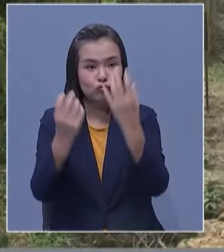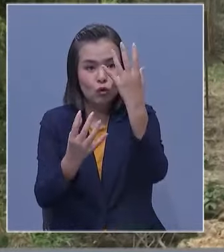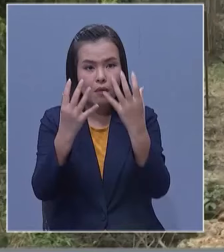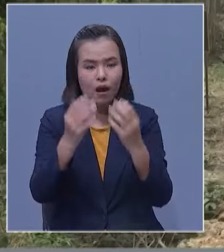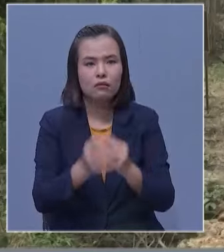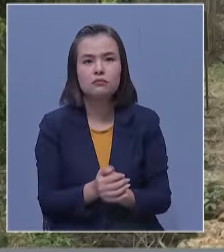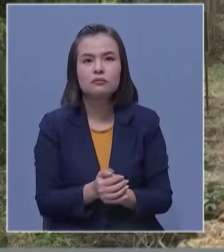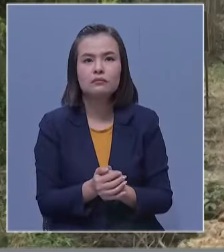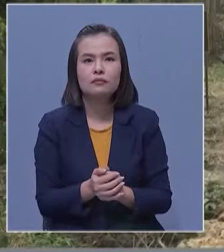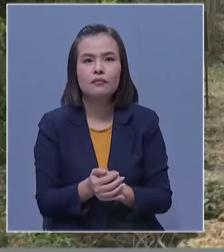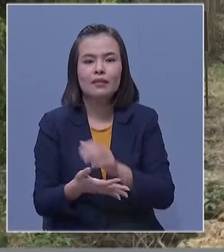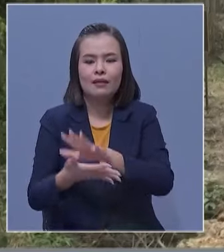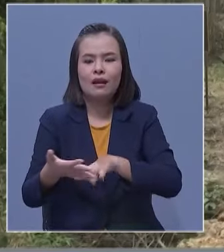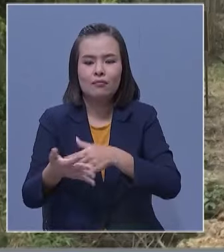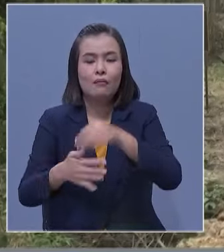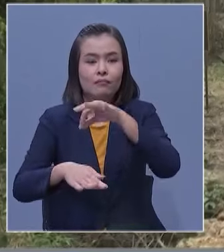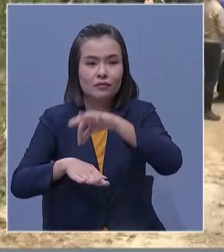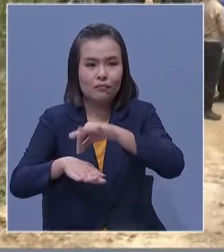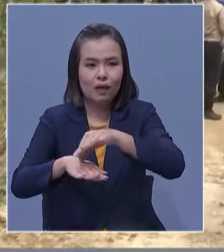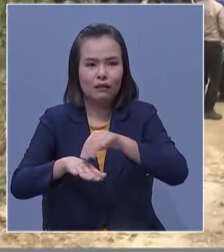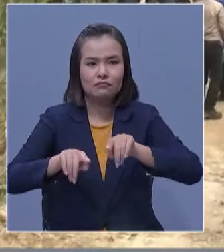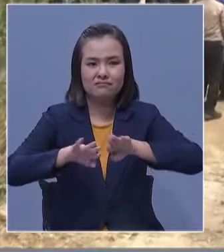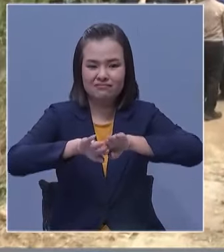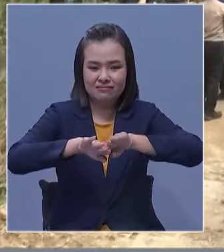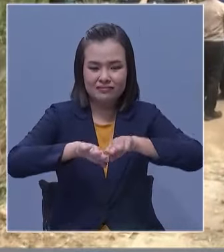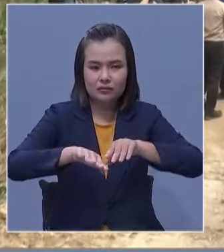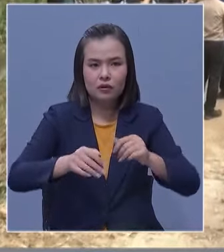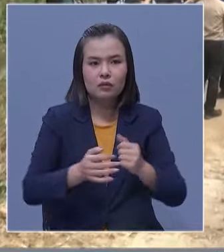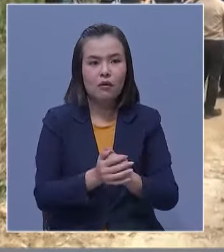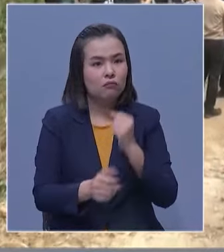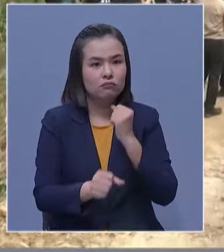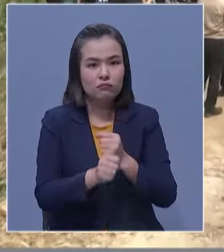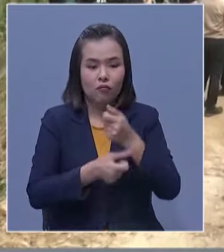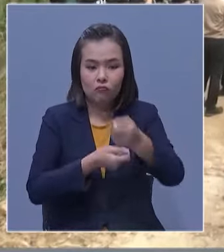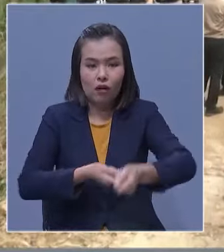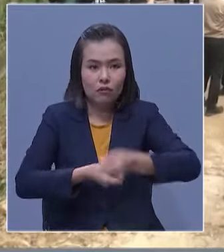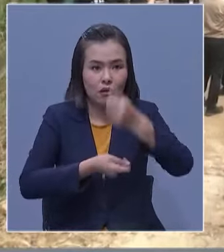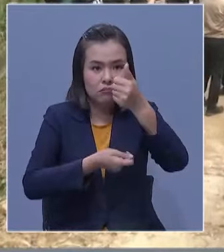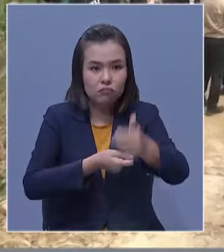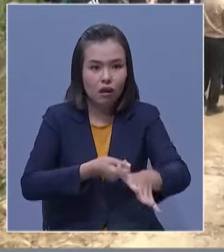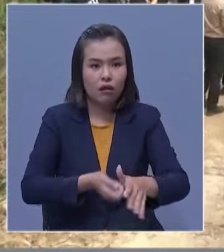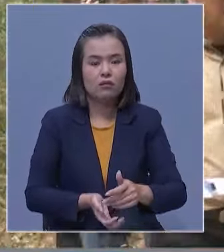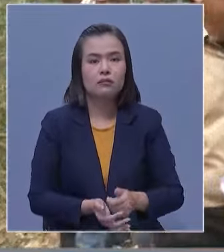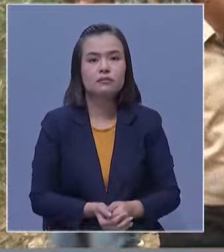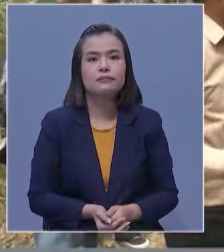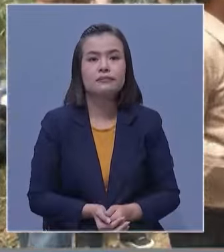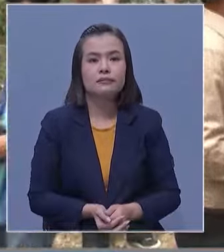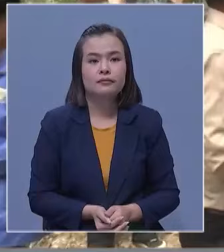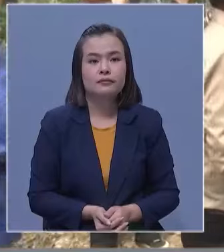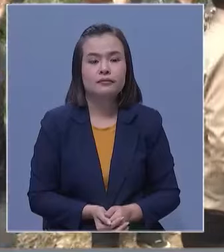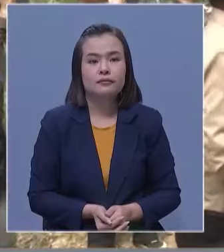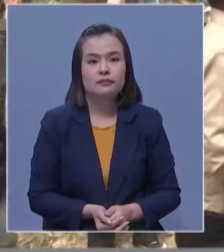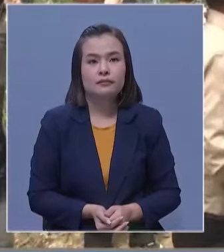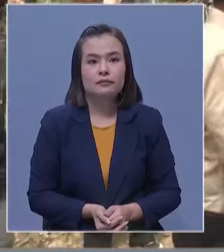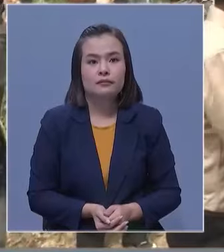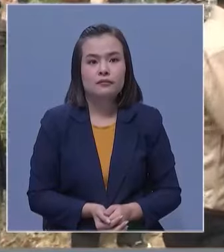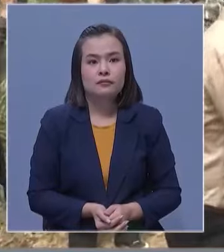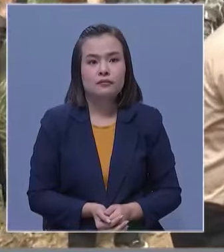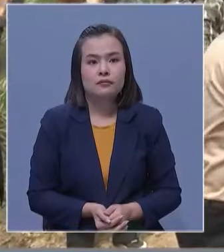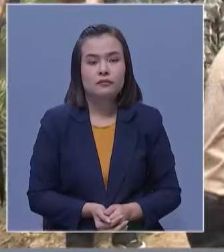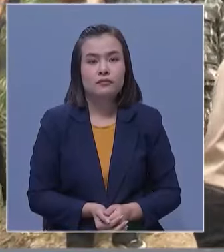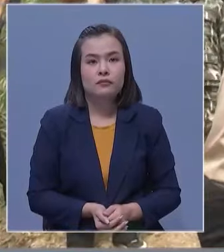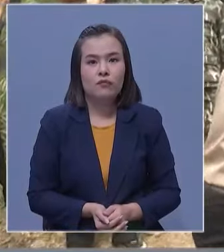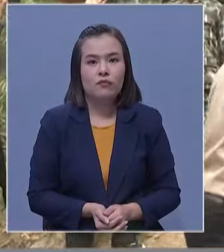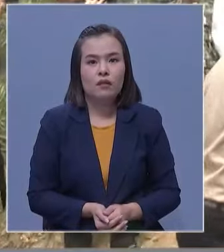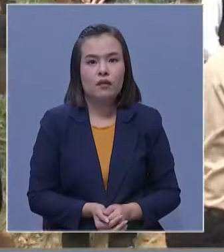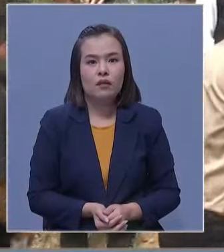อยู่ในพื้นที่อุทยานแน่นอนยังไงสปกไม่สามารถลุกล้ำเข้ามาได้นะคะเออเพราะฉะนั้นเนี่ยเรื่องนี้ก็เลยกลายเป็นมันจะเป็น